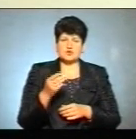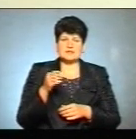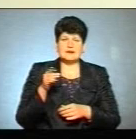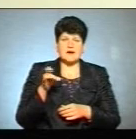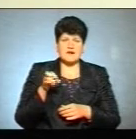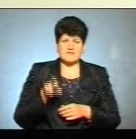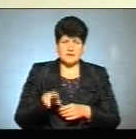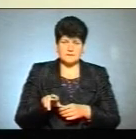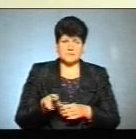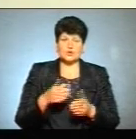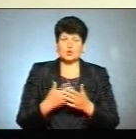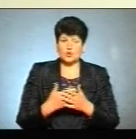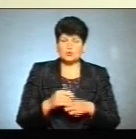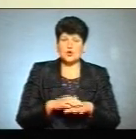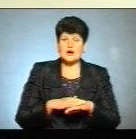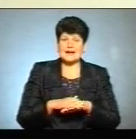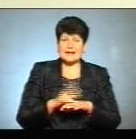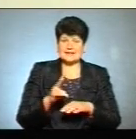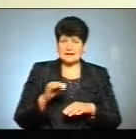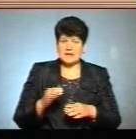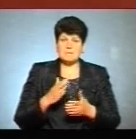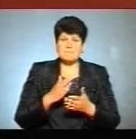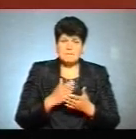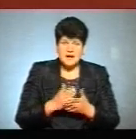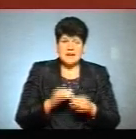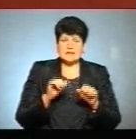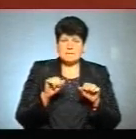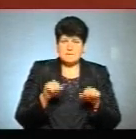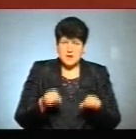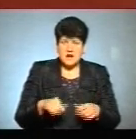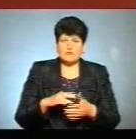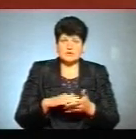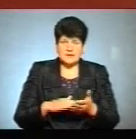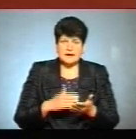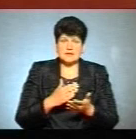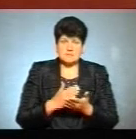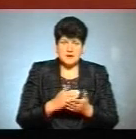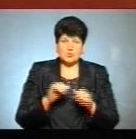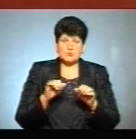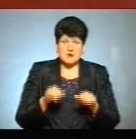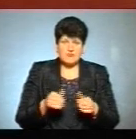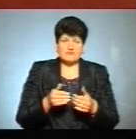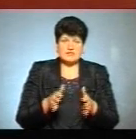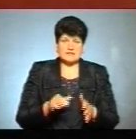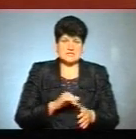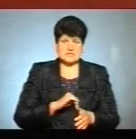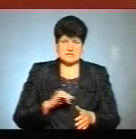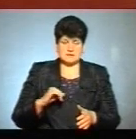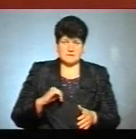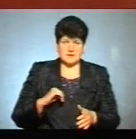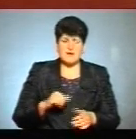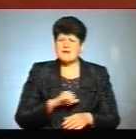травня. Тобто самі ринки мали право і далі мають право відкриватися самостійно. Але